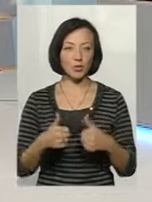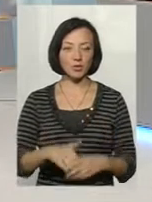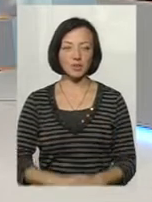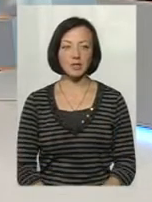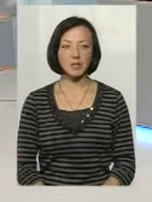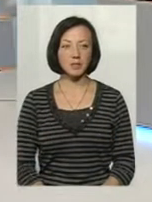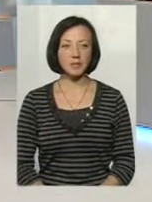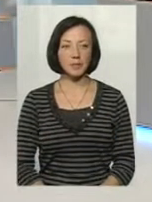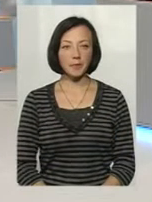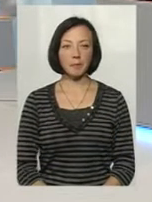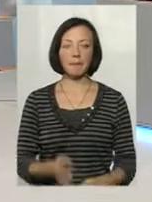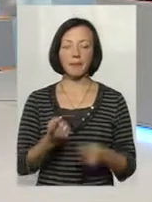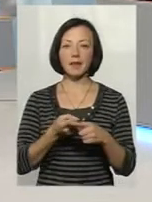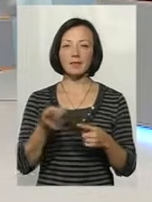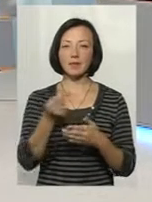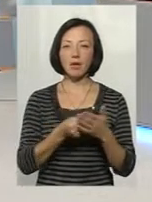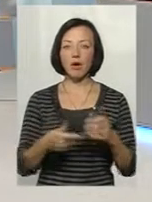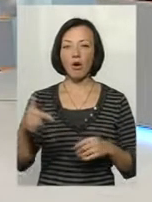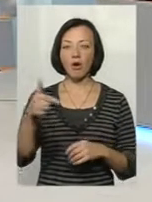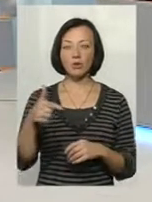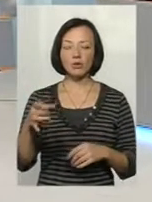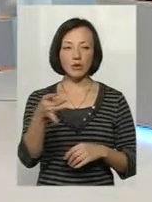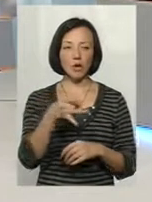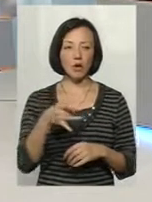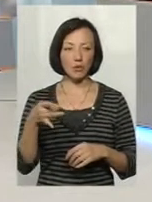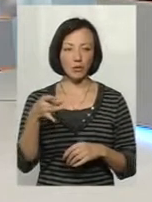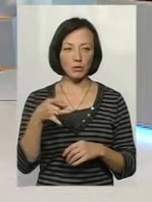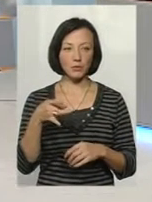Це у нас малюнки прийшли з Городоцького району.